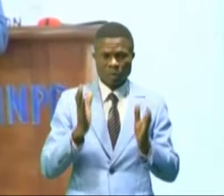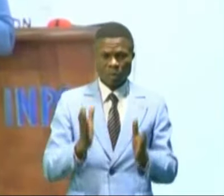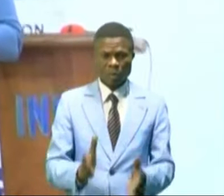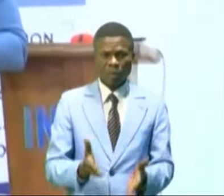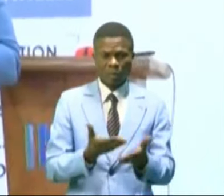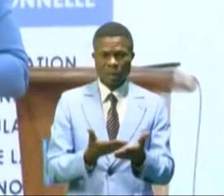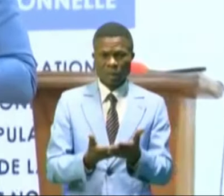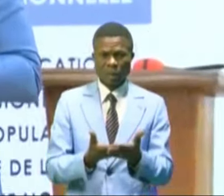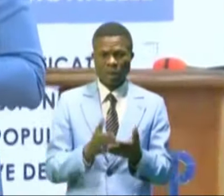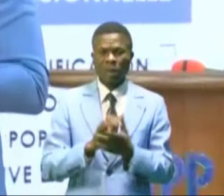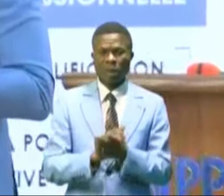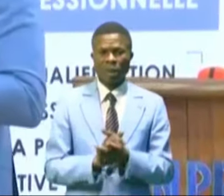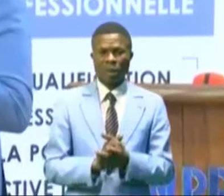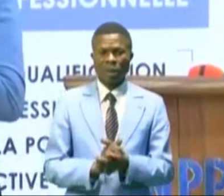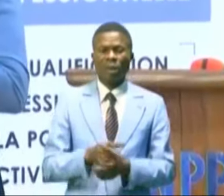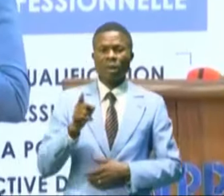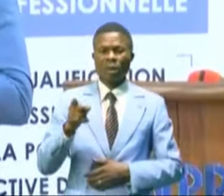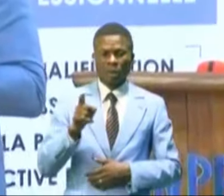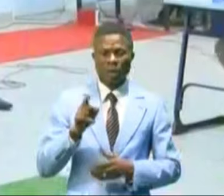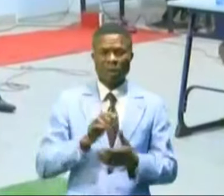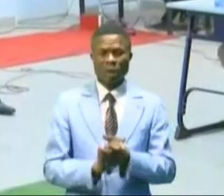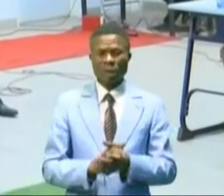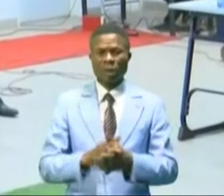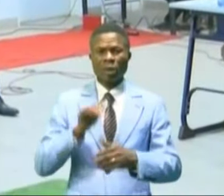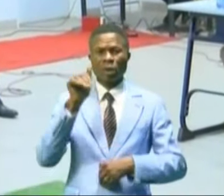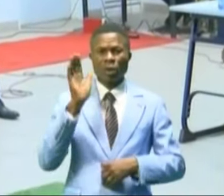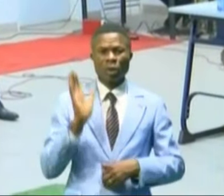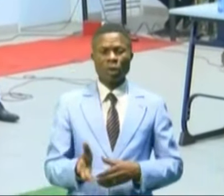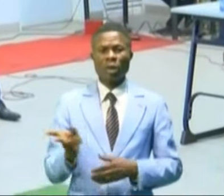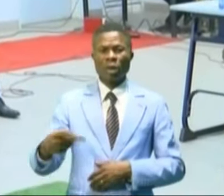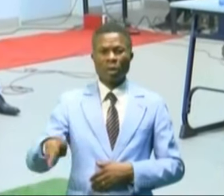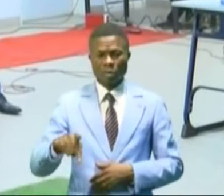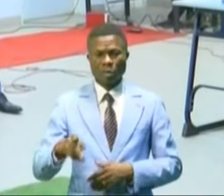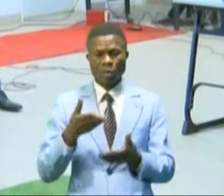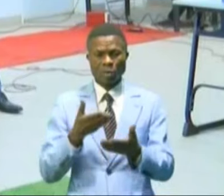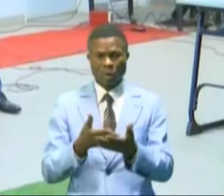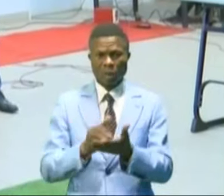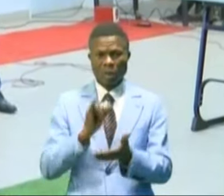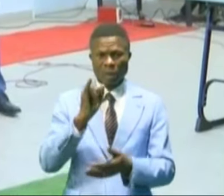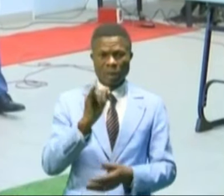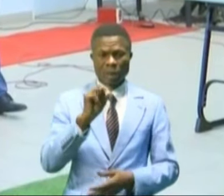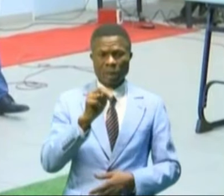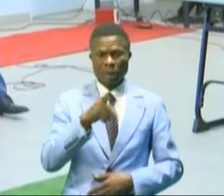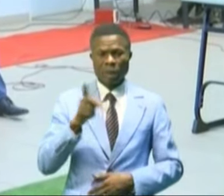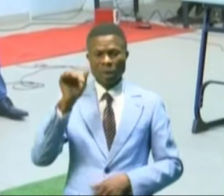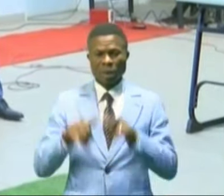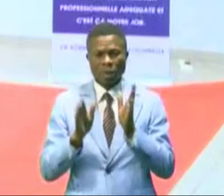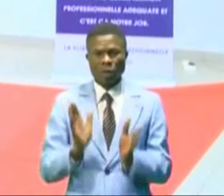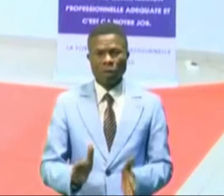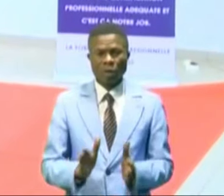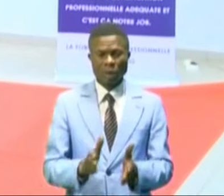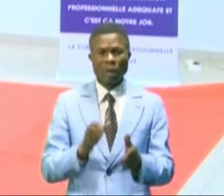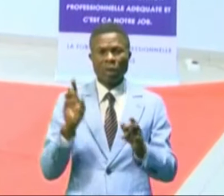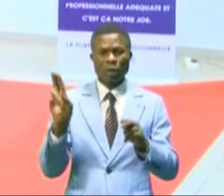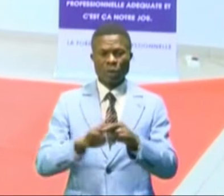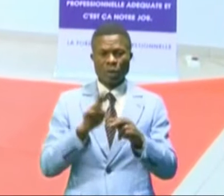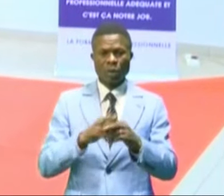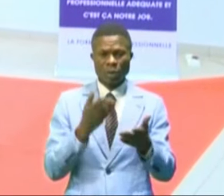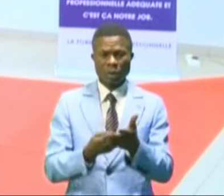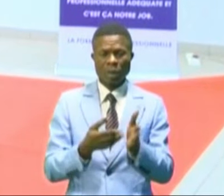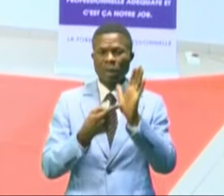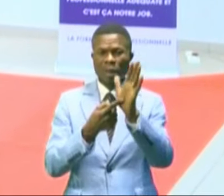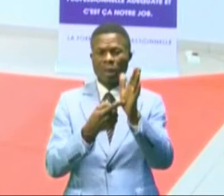de la séance, Joël Mokomba, directeur provincial de l'INPP et secrétaire du comité consultatif, a révélé